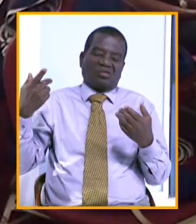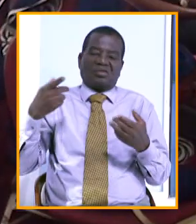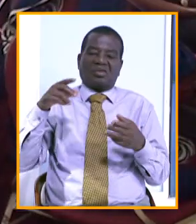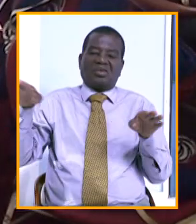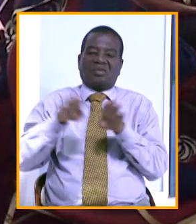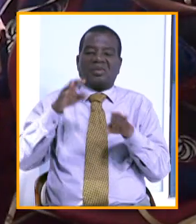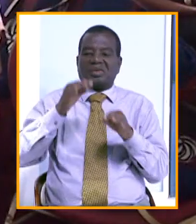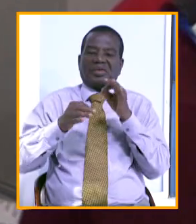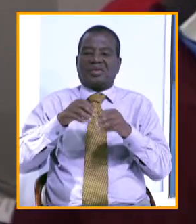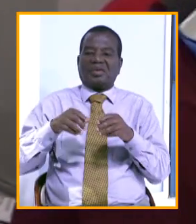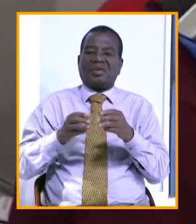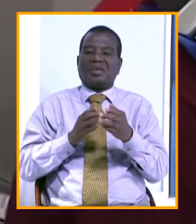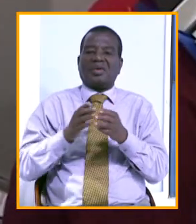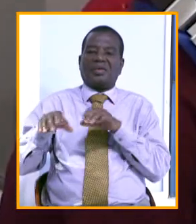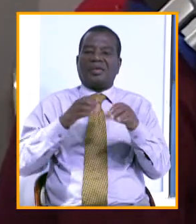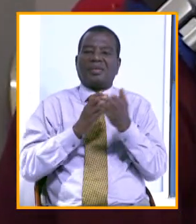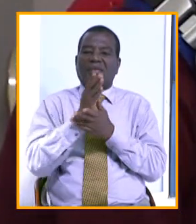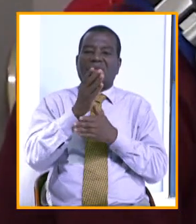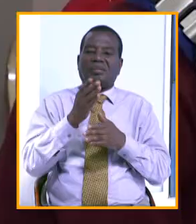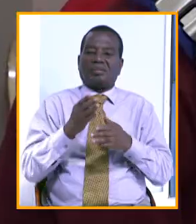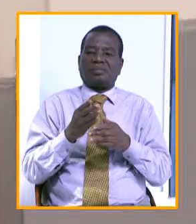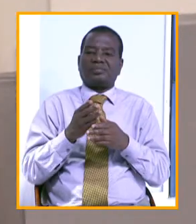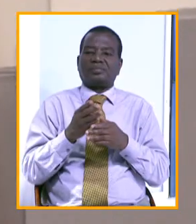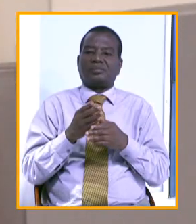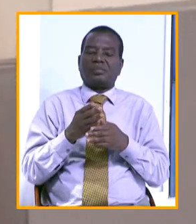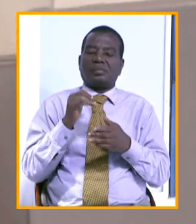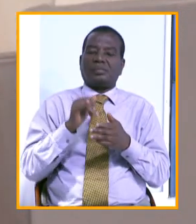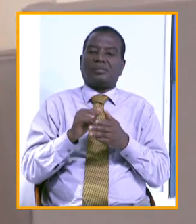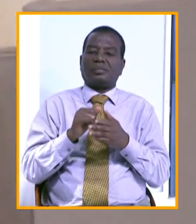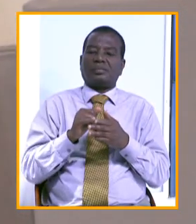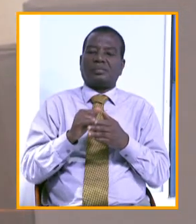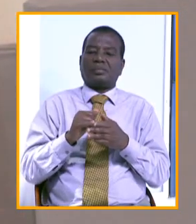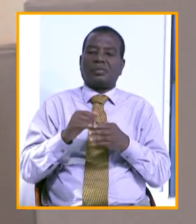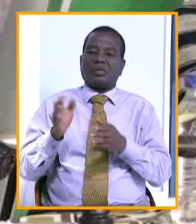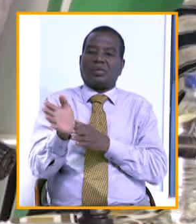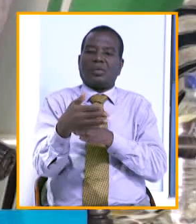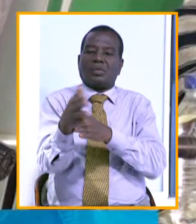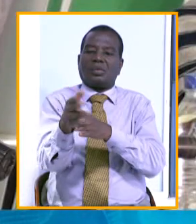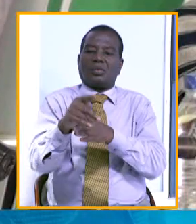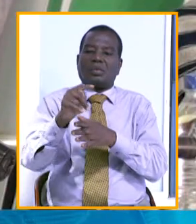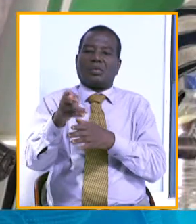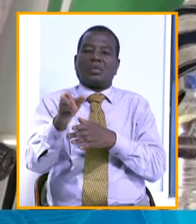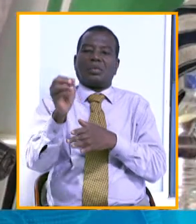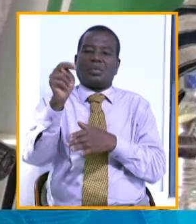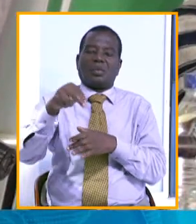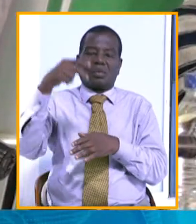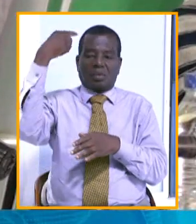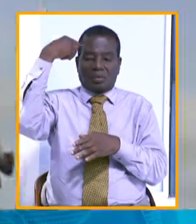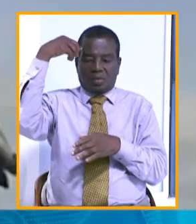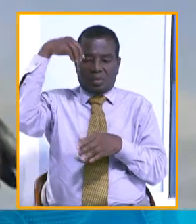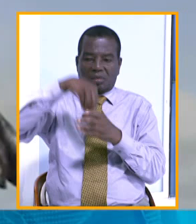port. Cette tribune, offerte par les observateurs de médias, avait pour thème le poisson thon dans le quotidien des Ivoiriens,